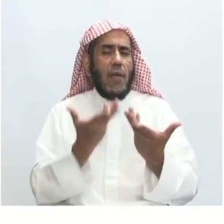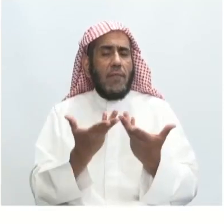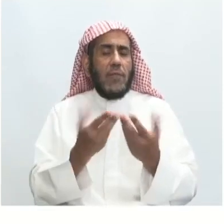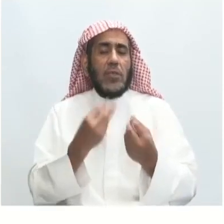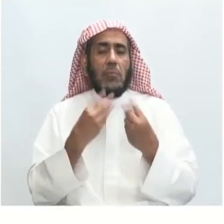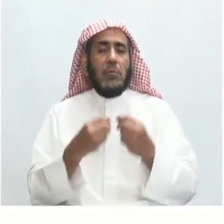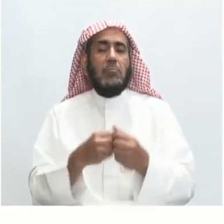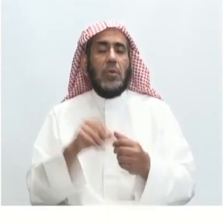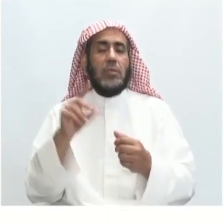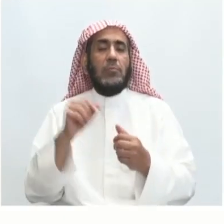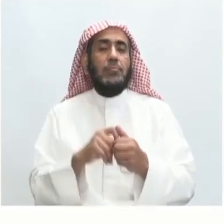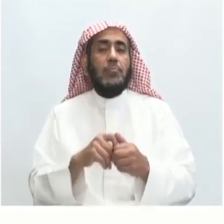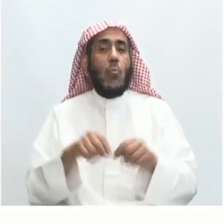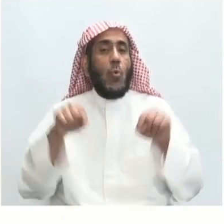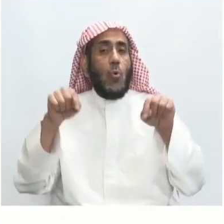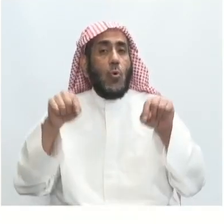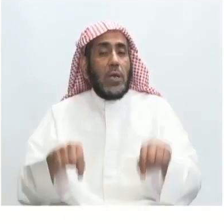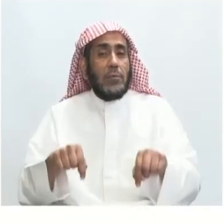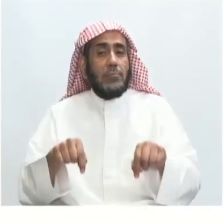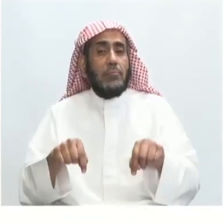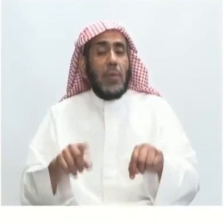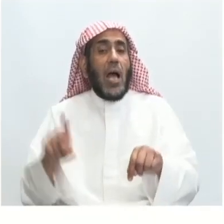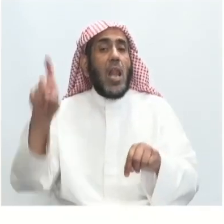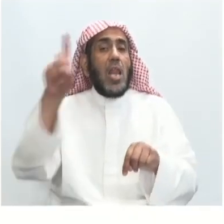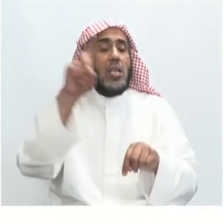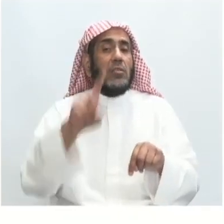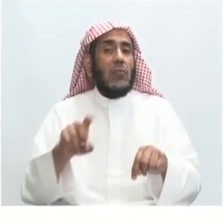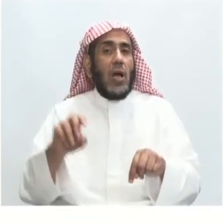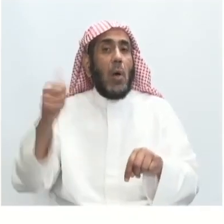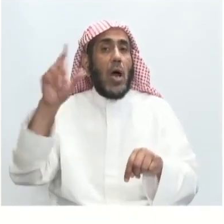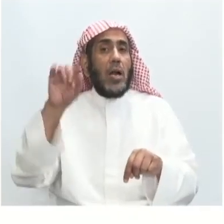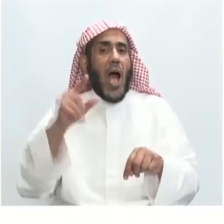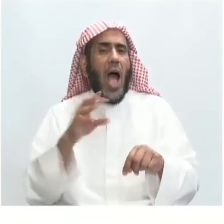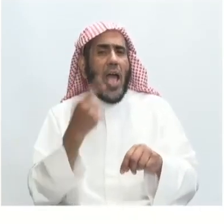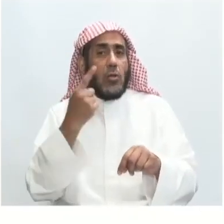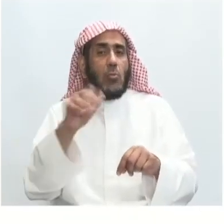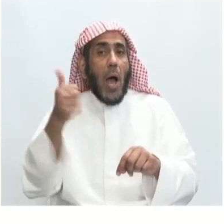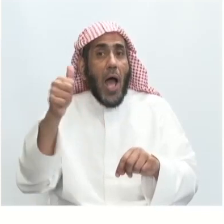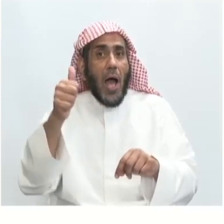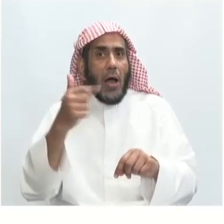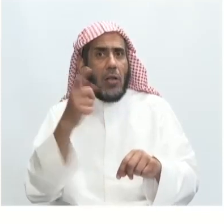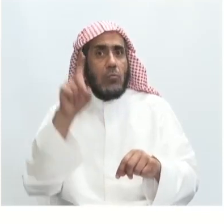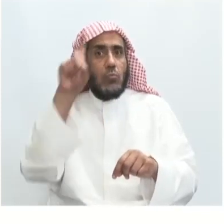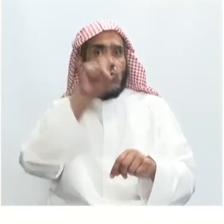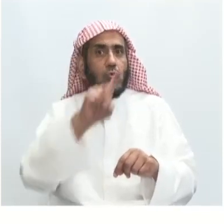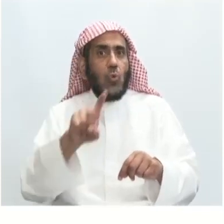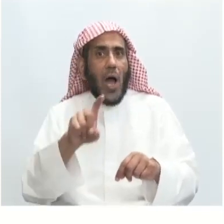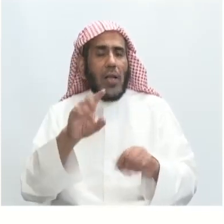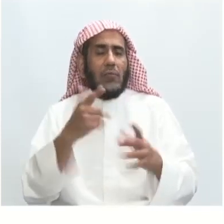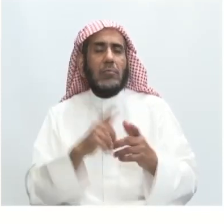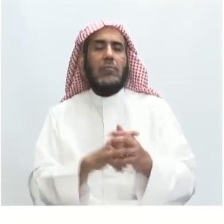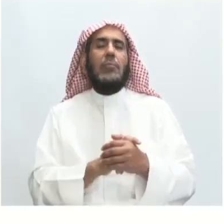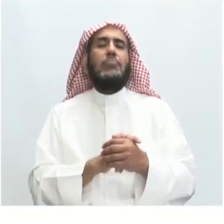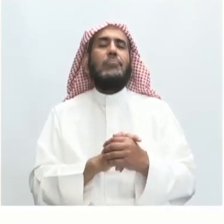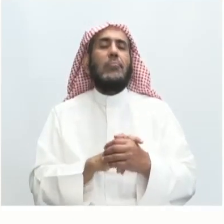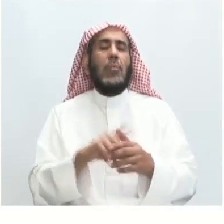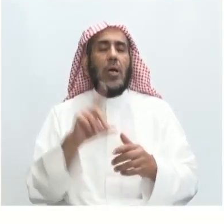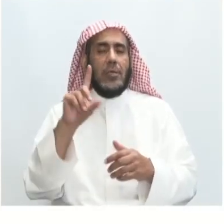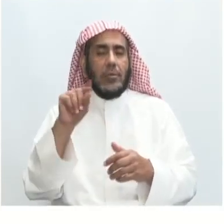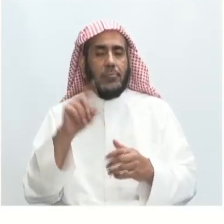جميل احسنتم هنا الاستفهام رايتم ان جعل الله عليكم هنا صيغه الاستفهام